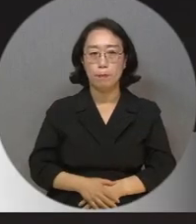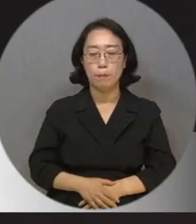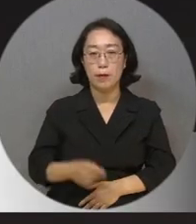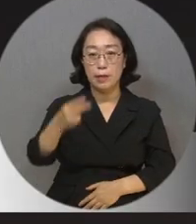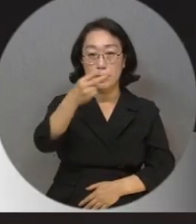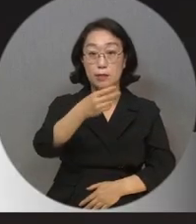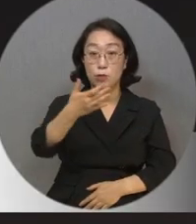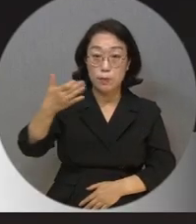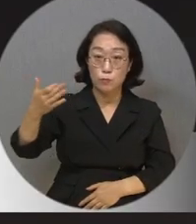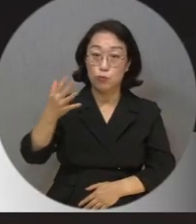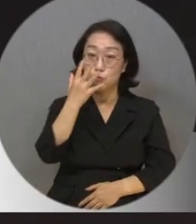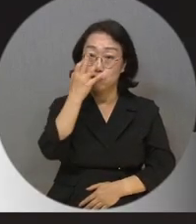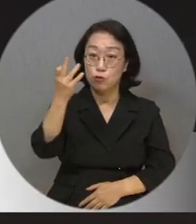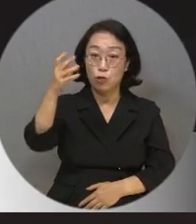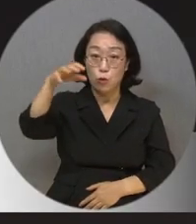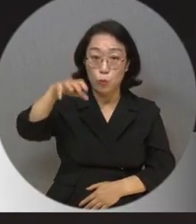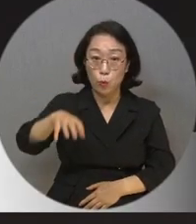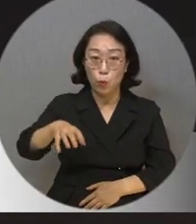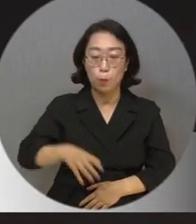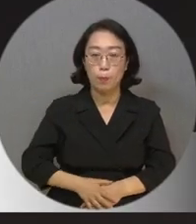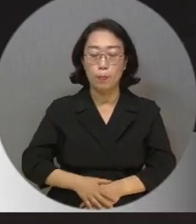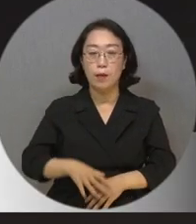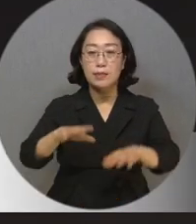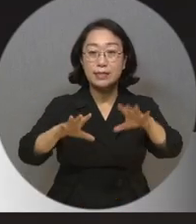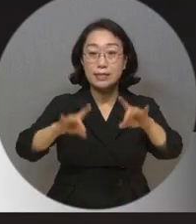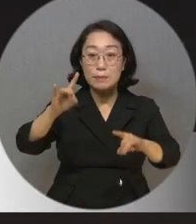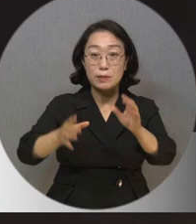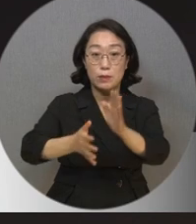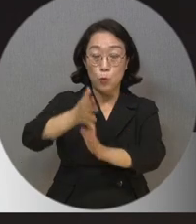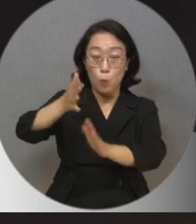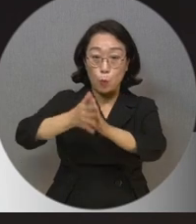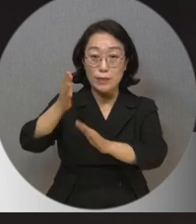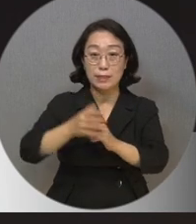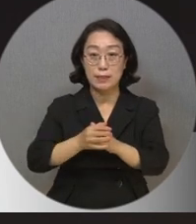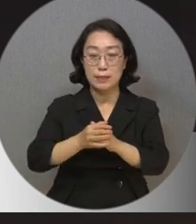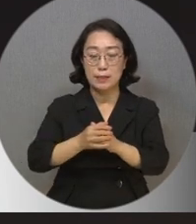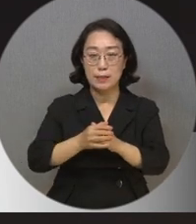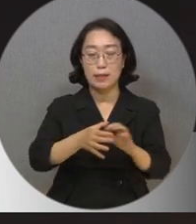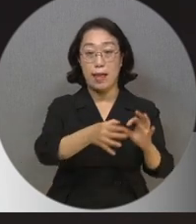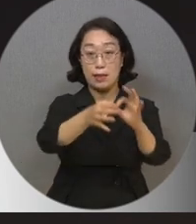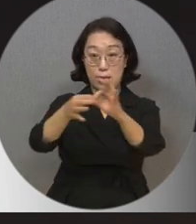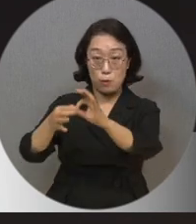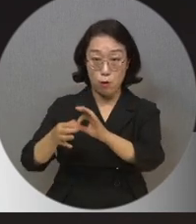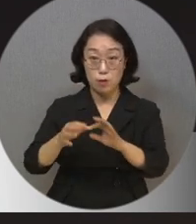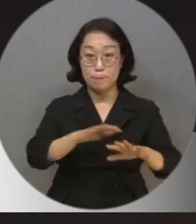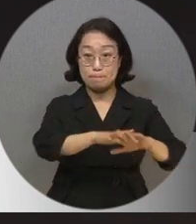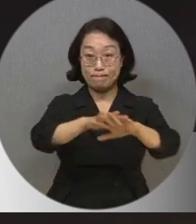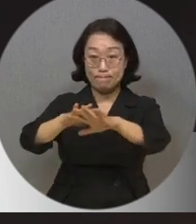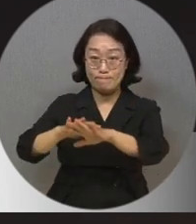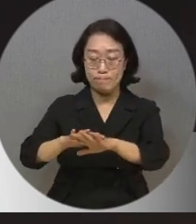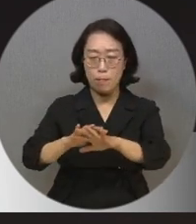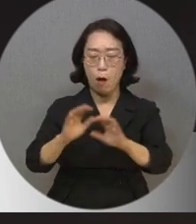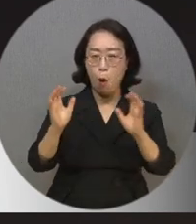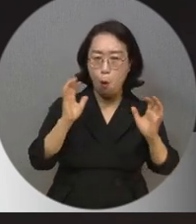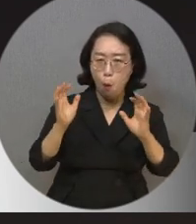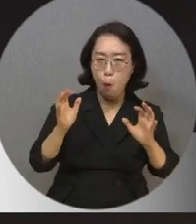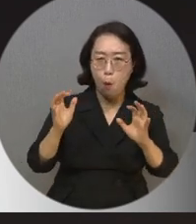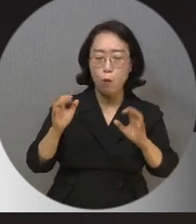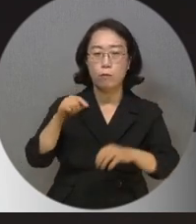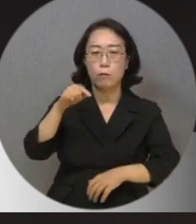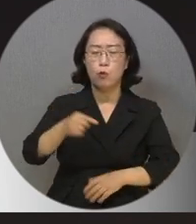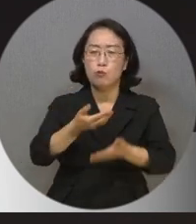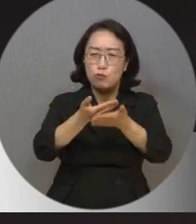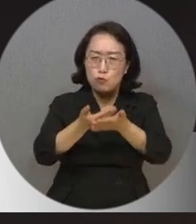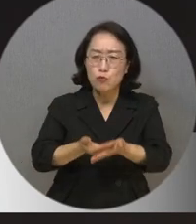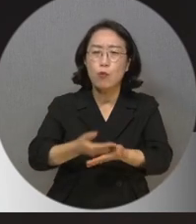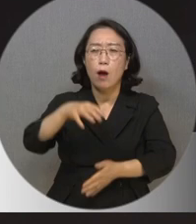2019년 순천에서 결성된 습지도시 시장단 네트워크는 습지를 도시의 중요한 인프라로